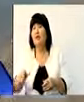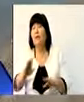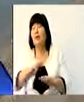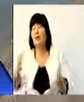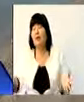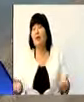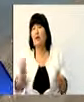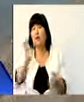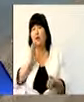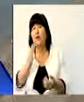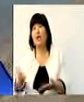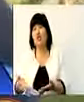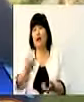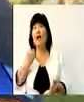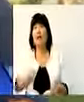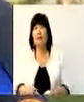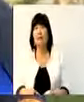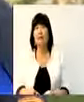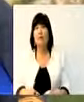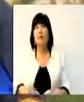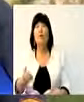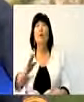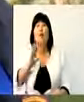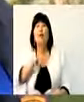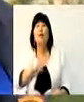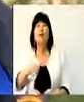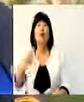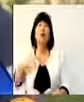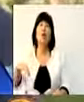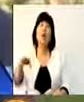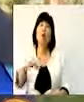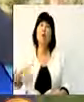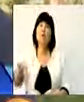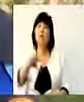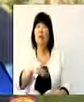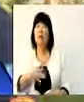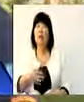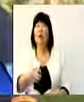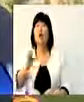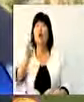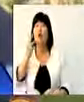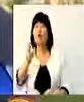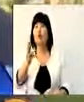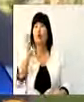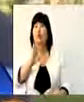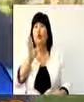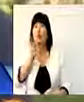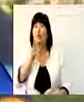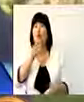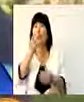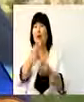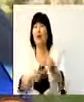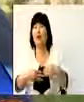тауып судан шығарған. Бүгінгі таңға дейін Қызылорда облысы аумағында 3 судағы қайғылы жағдай тіркеліп